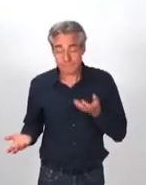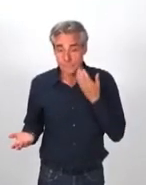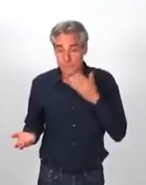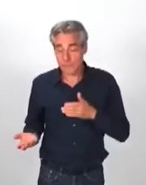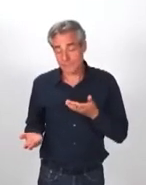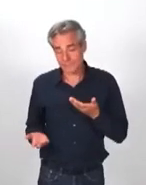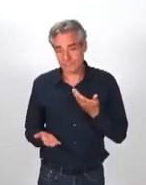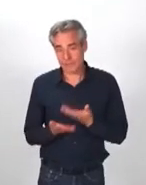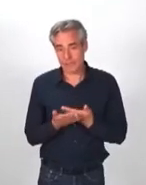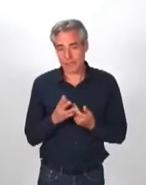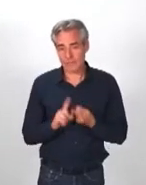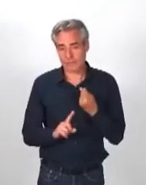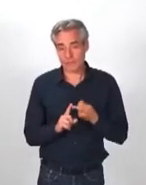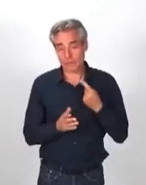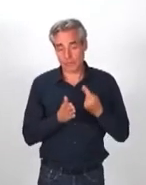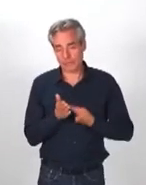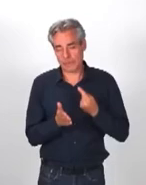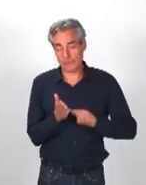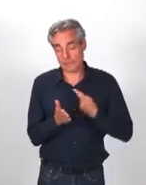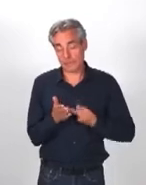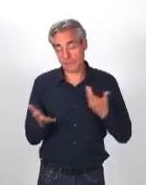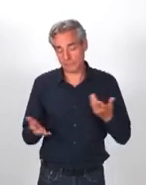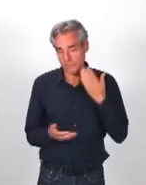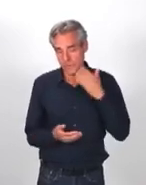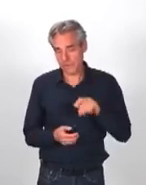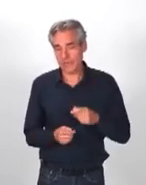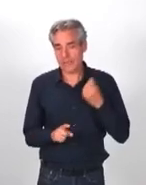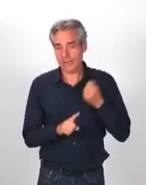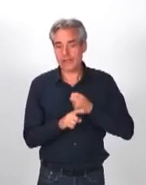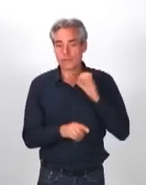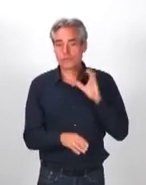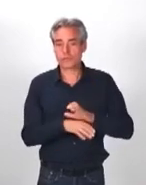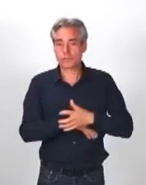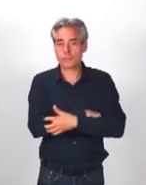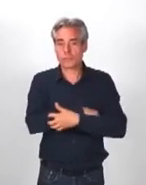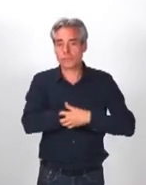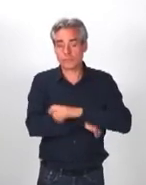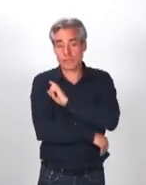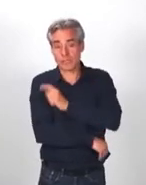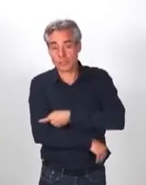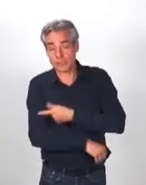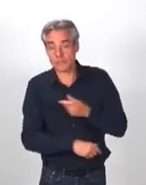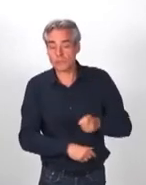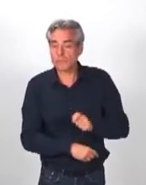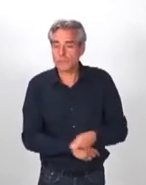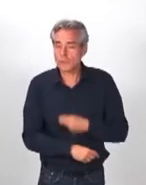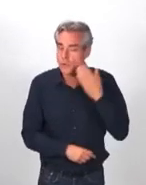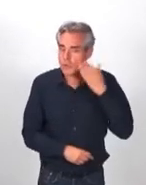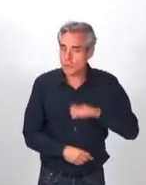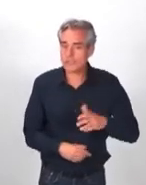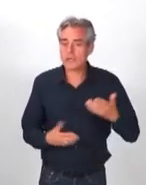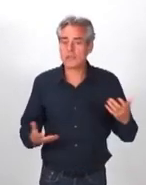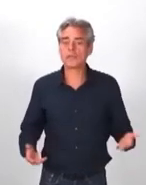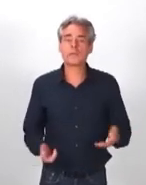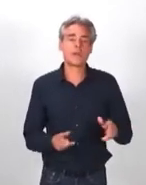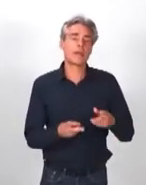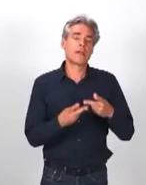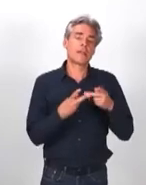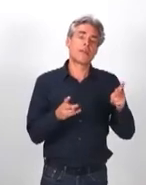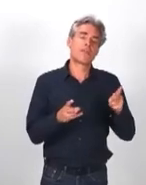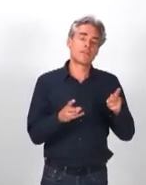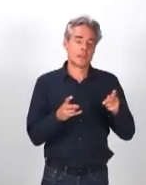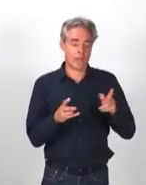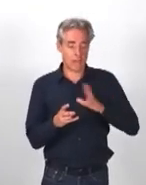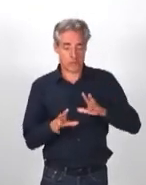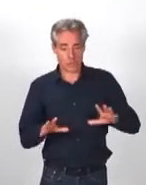Delphine, c'est un peu ma marotte, sur tout ce qui est la lutte contre la précarité énergétique, parce que je sais bien que la métropole a une compétence